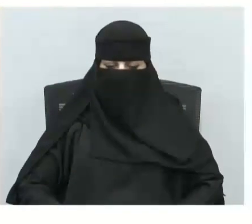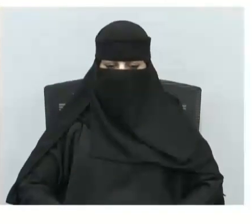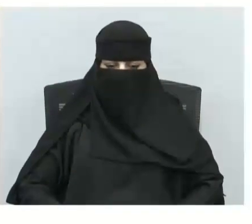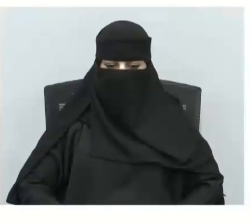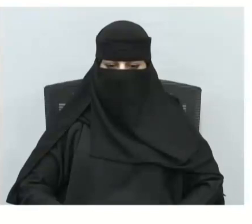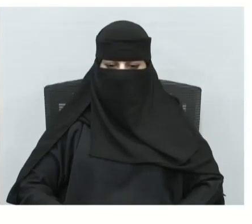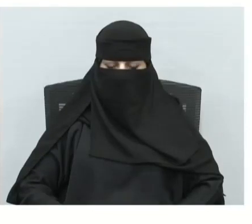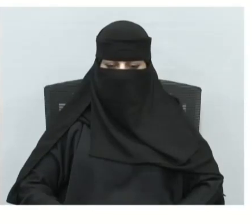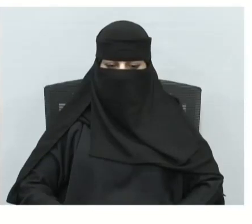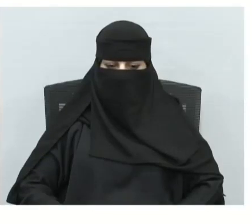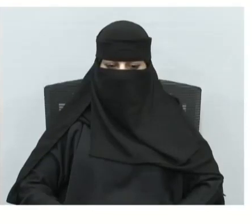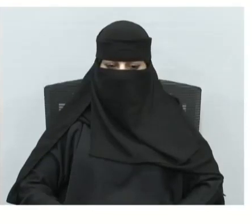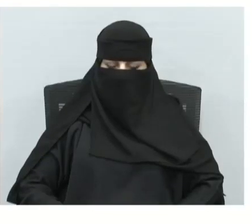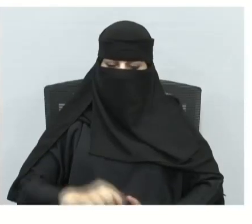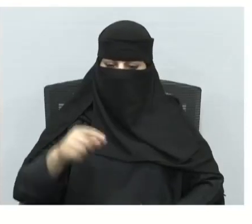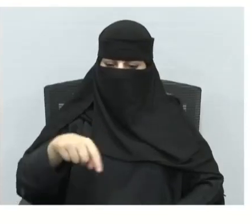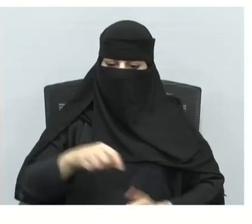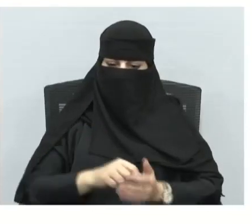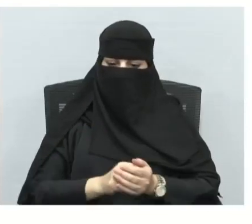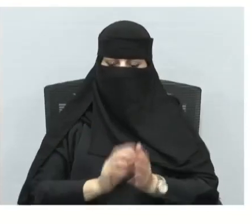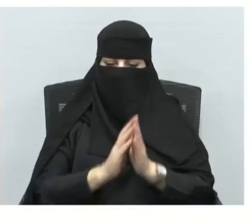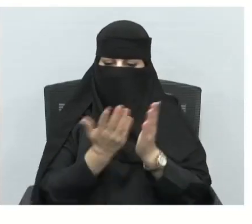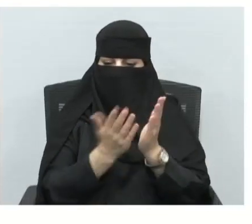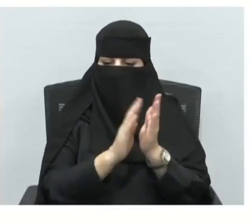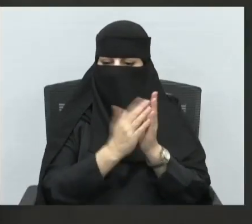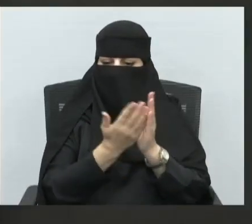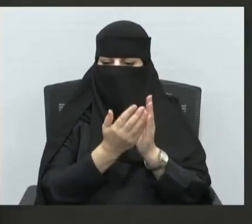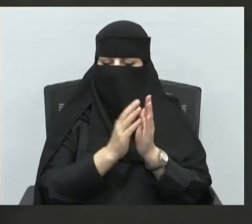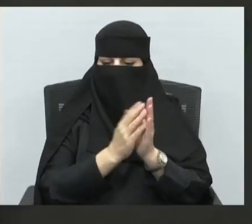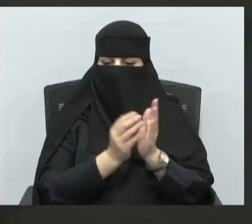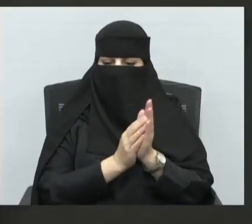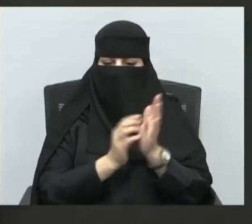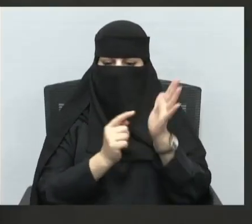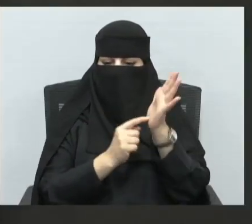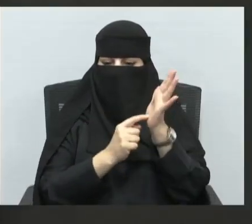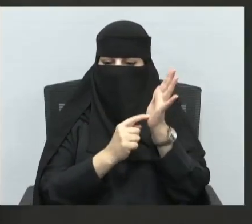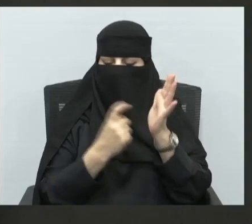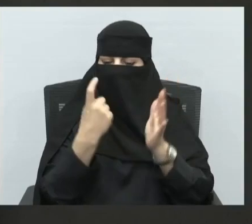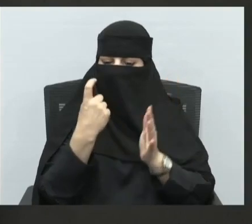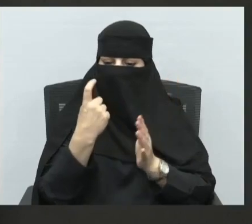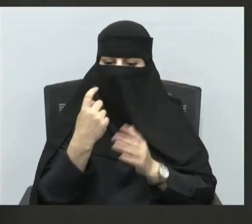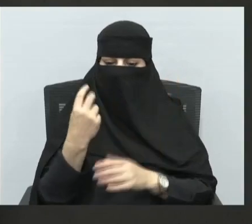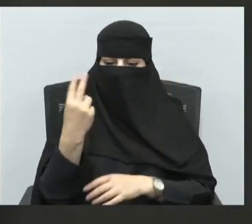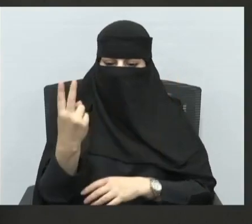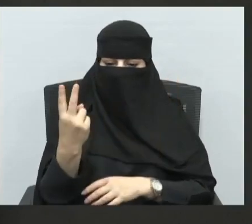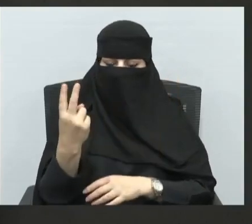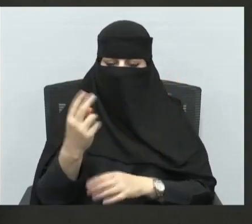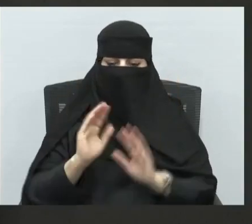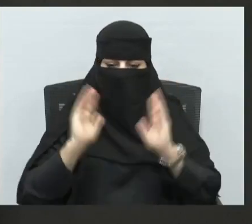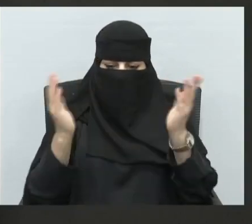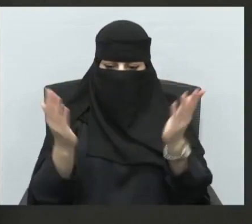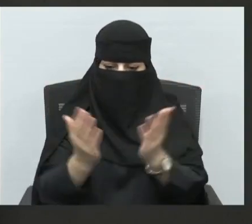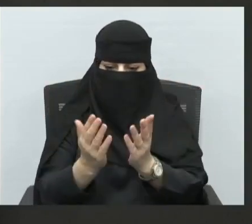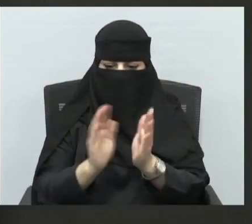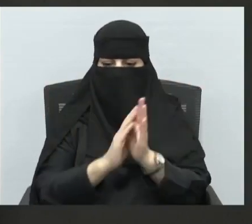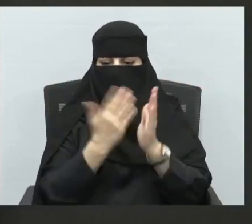ونقرا اذا سوف نفتح الكتاب الان على الصفحه رقم 102 جميعنا نفتح